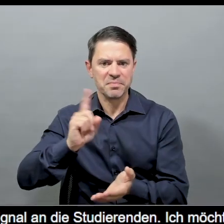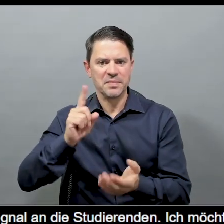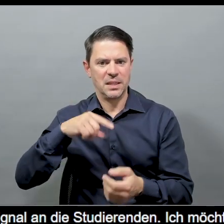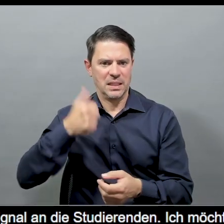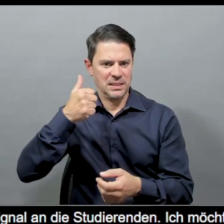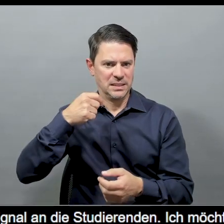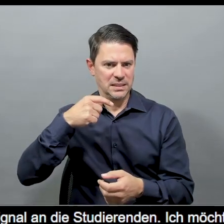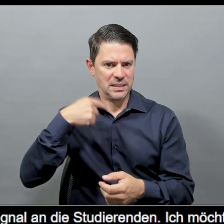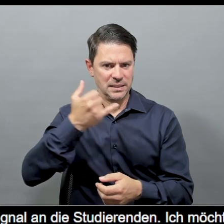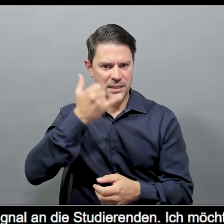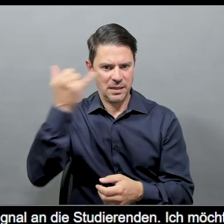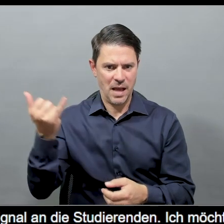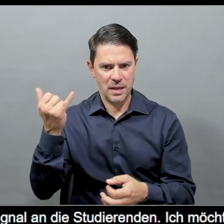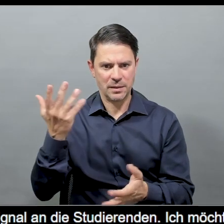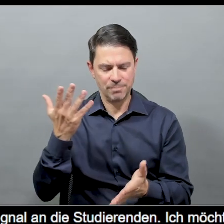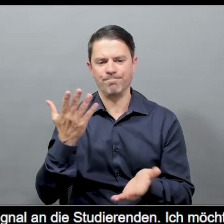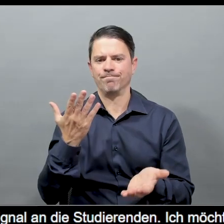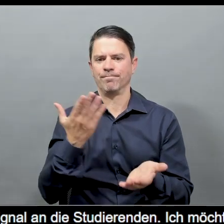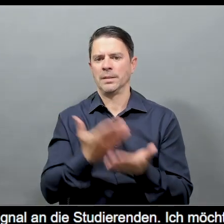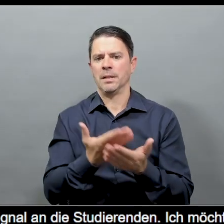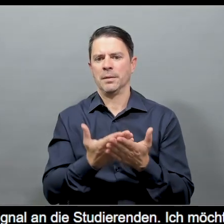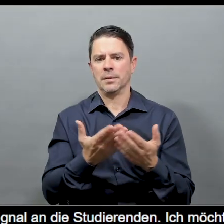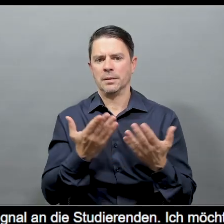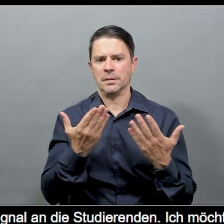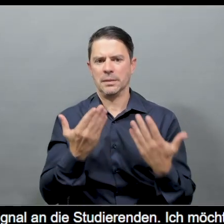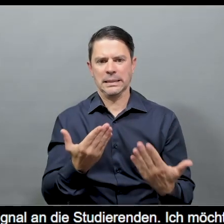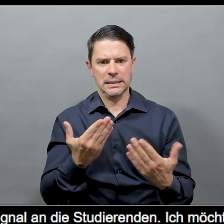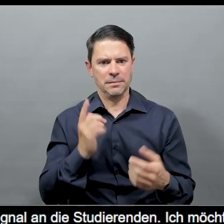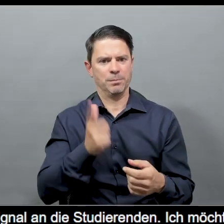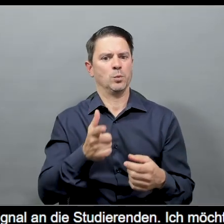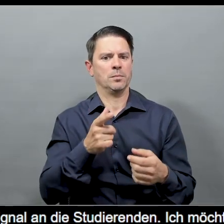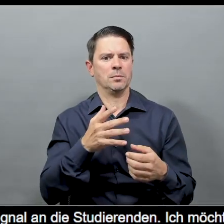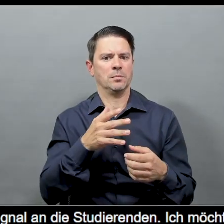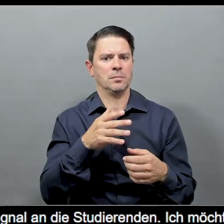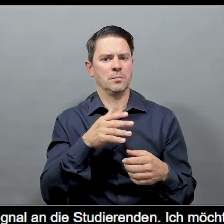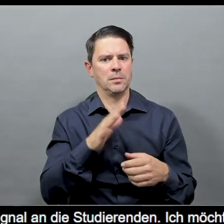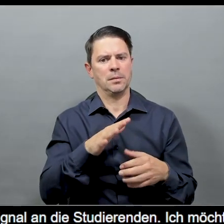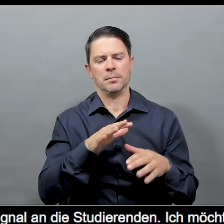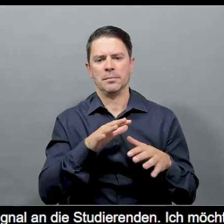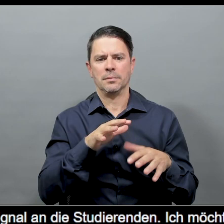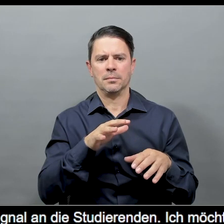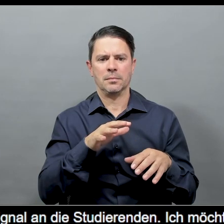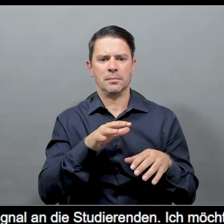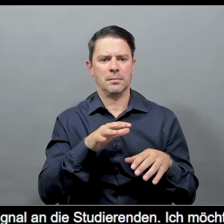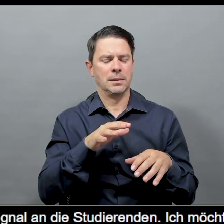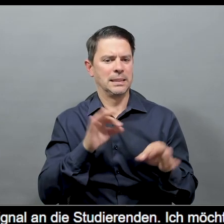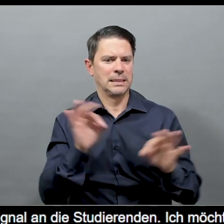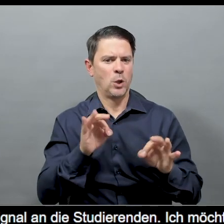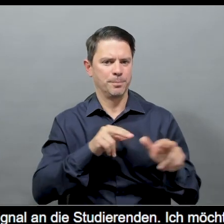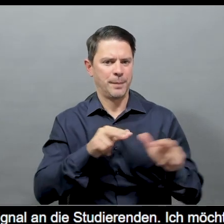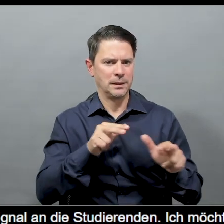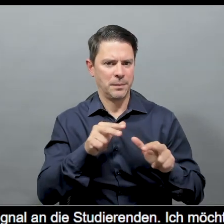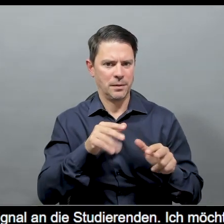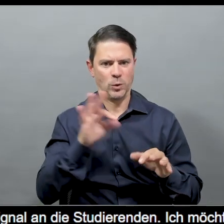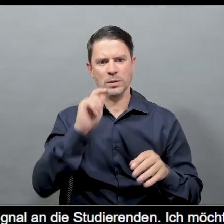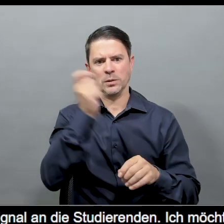Krisenmanagement gerade bei der Gruppe der Studierenden tatsächlich suboptimal ist. Ich will ein zweites Thema noch aufrufen, jenseits des